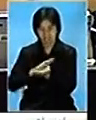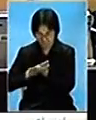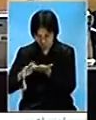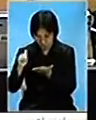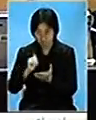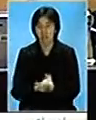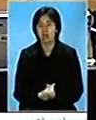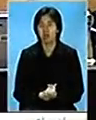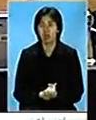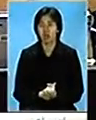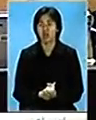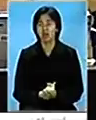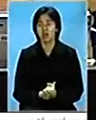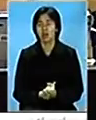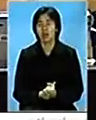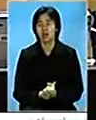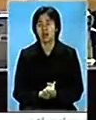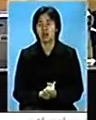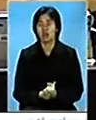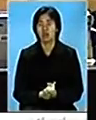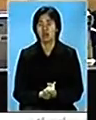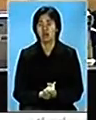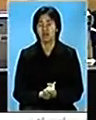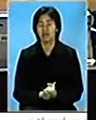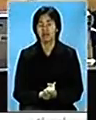ทด้วยรักษามาร